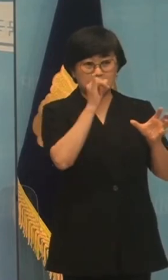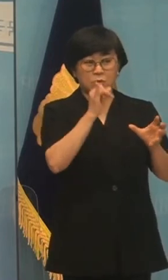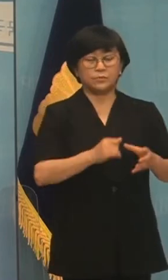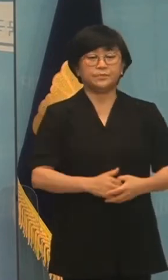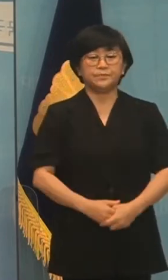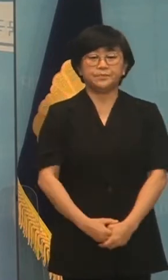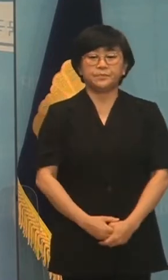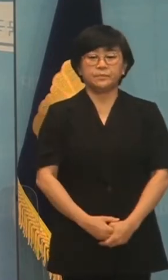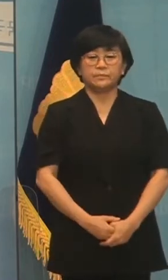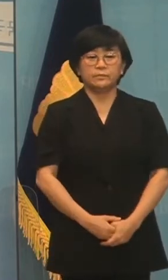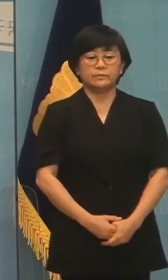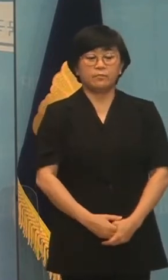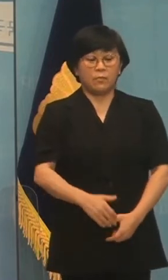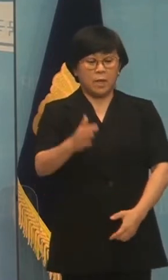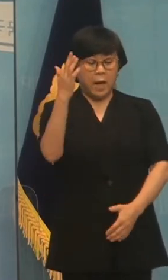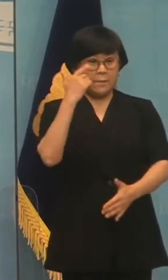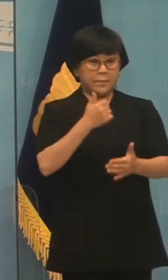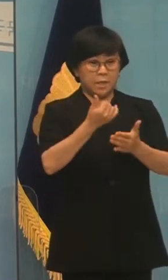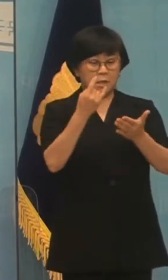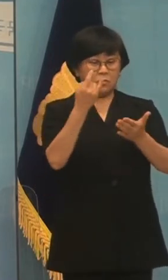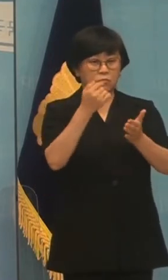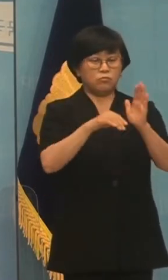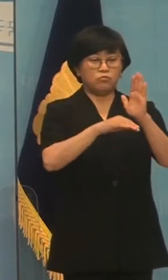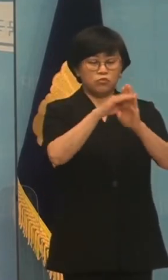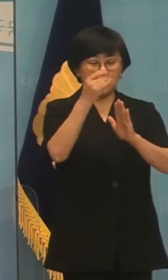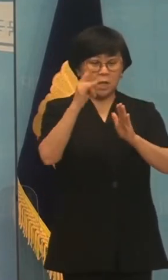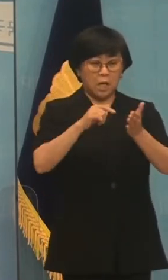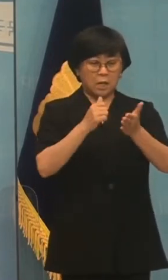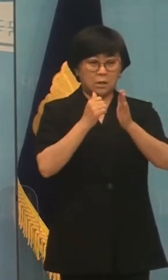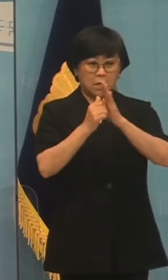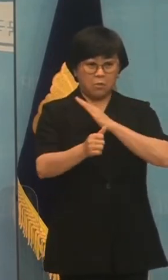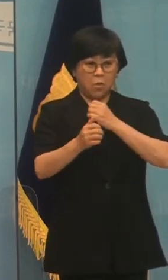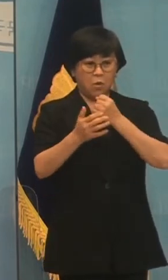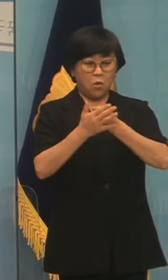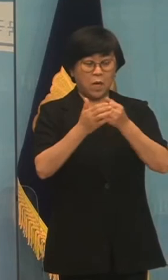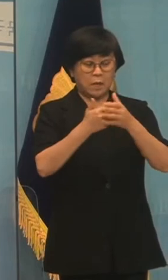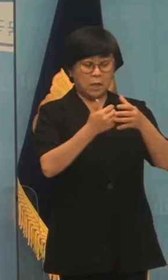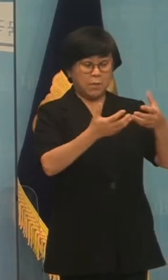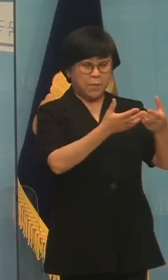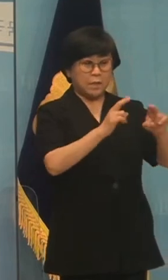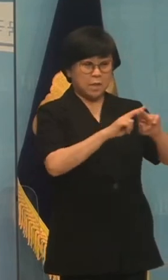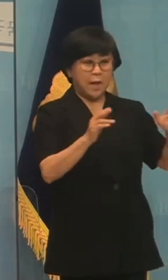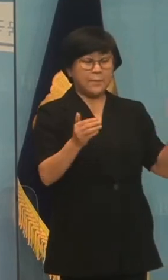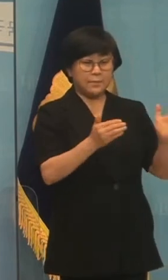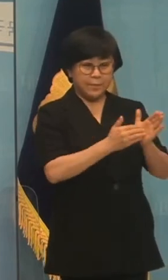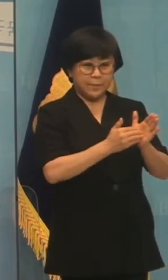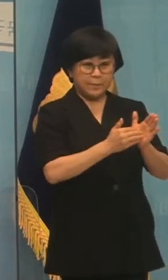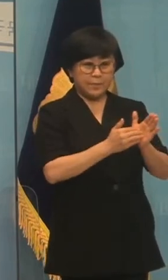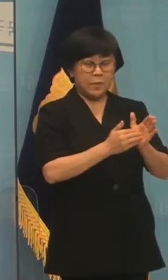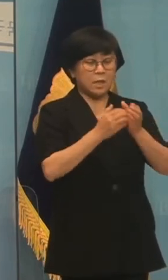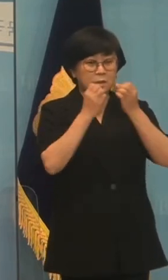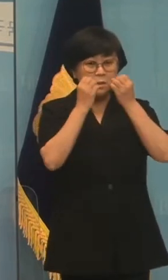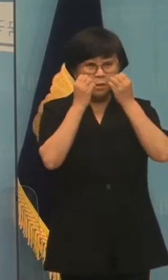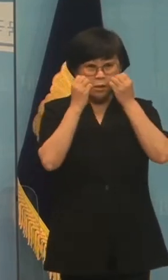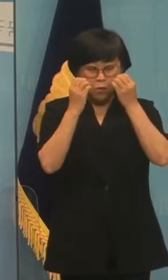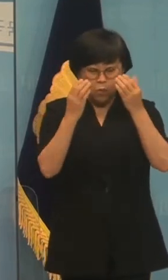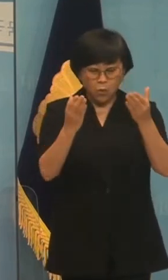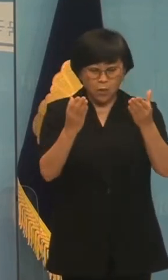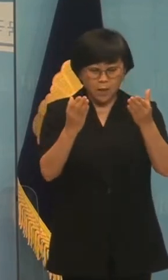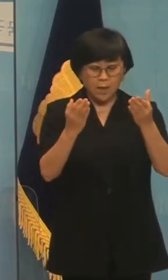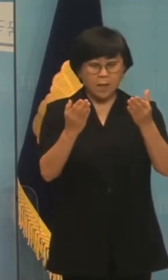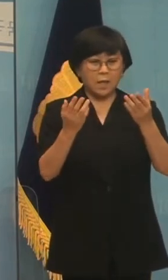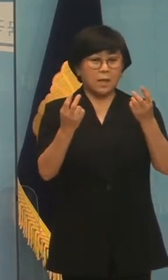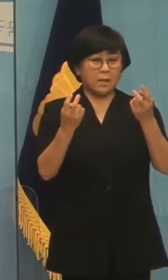있었습니다. 한미 북핵 수석 대표가 한미 워킹그룹을 폐지하기로 합의한 만큼 새롭게